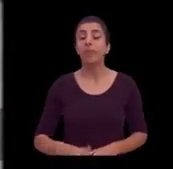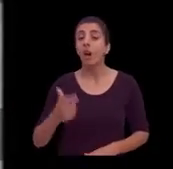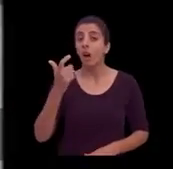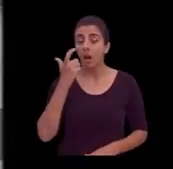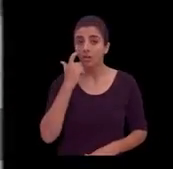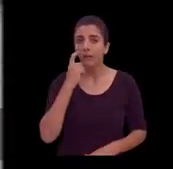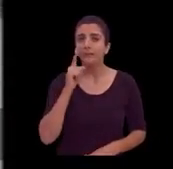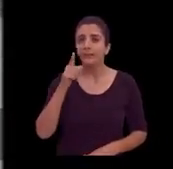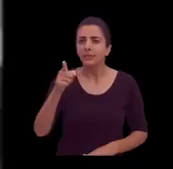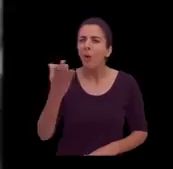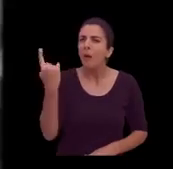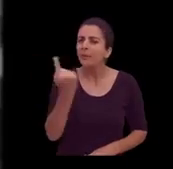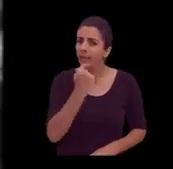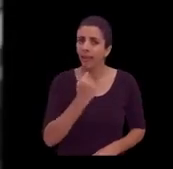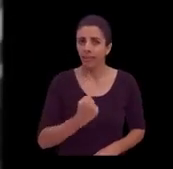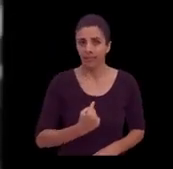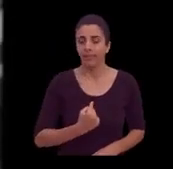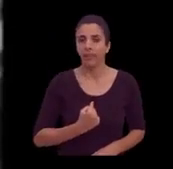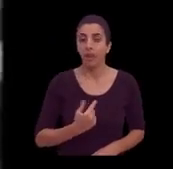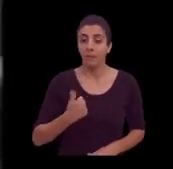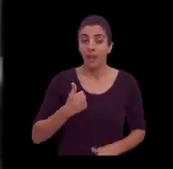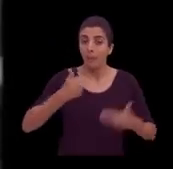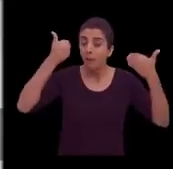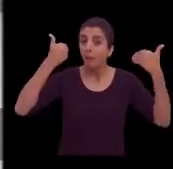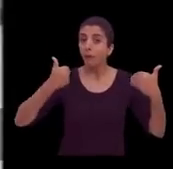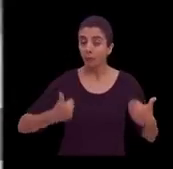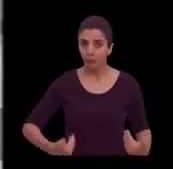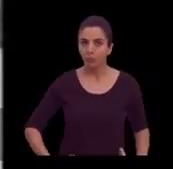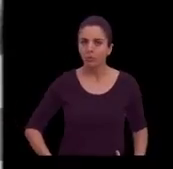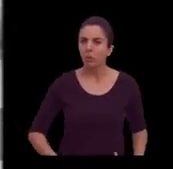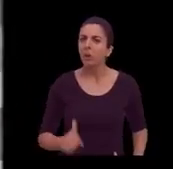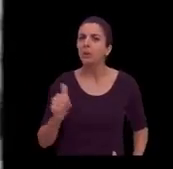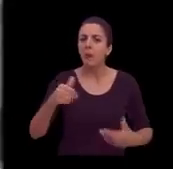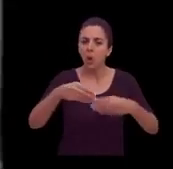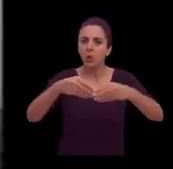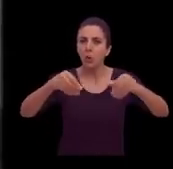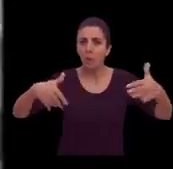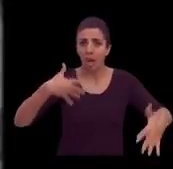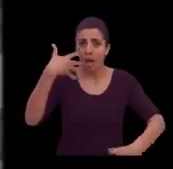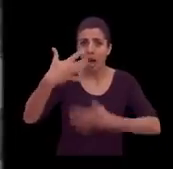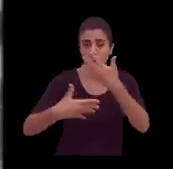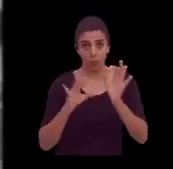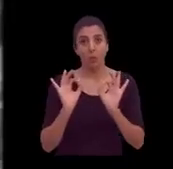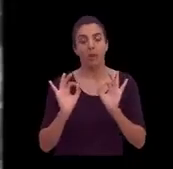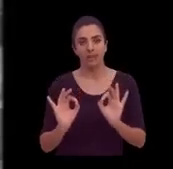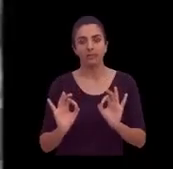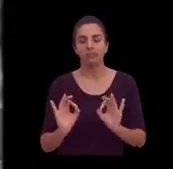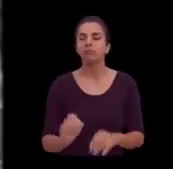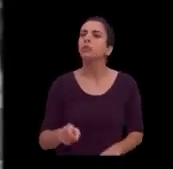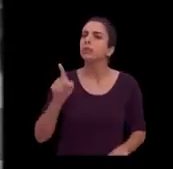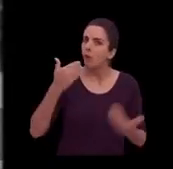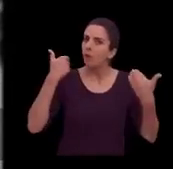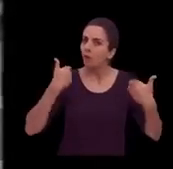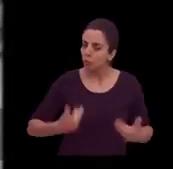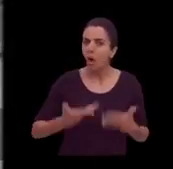Atam, sen bir gün demiştin ki, benim fani vücudum elbet bir gün gelecek toprak olacaktır. Senin